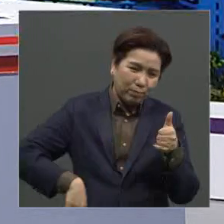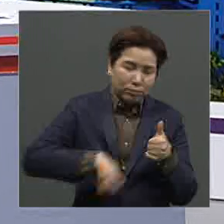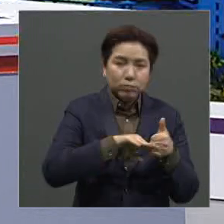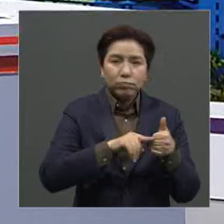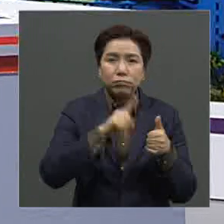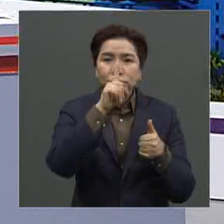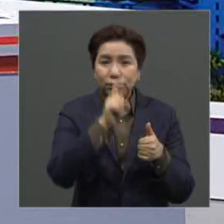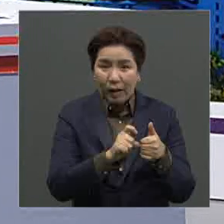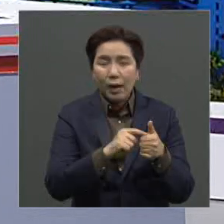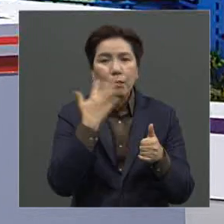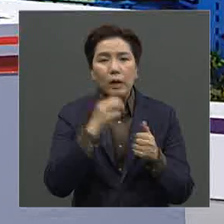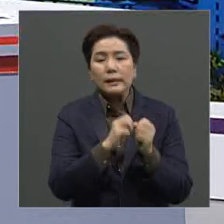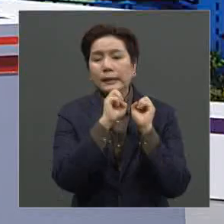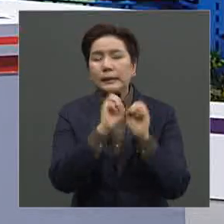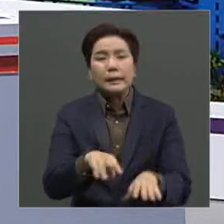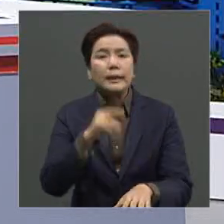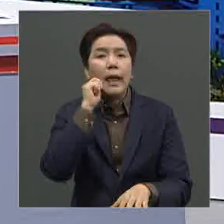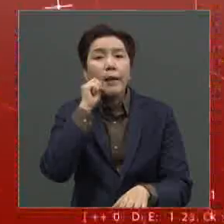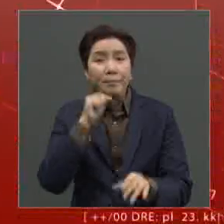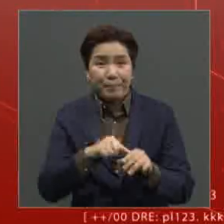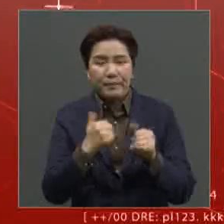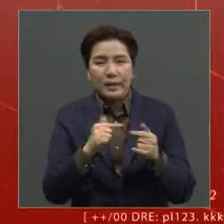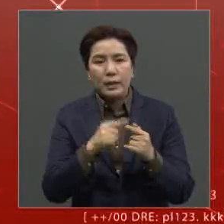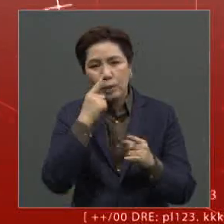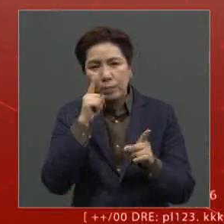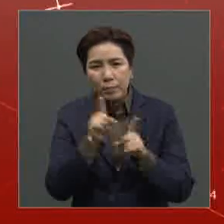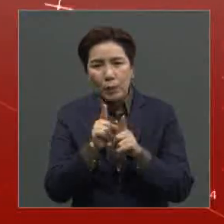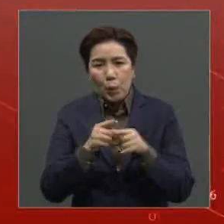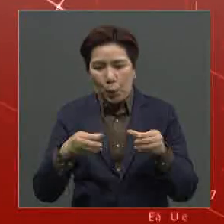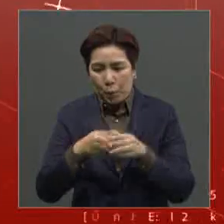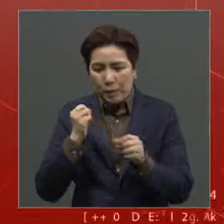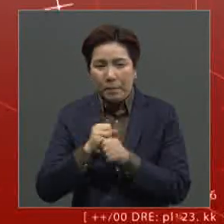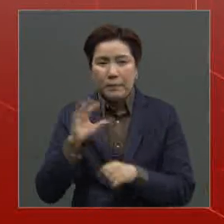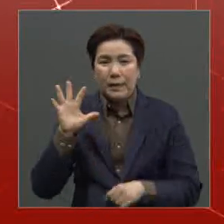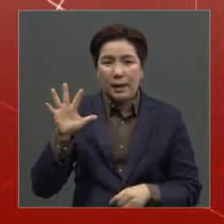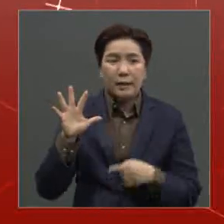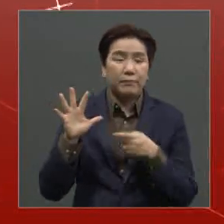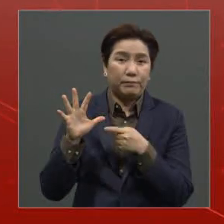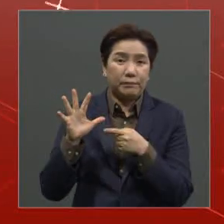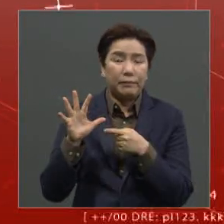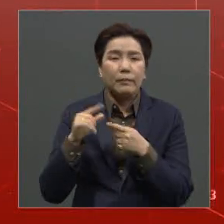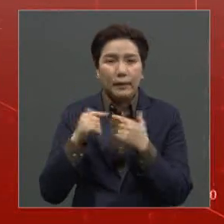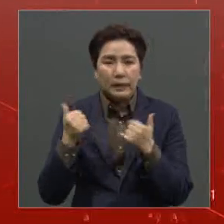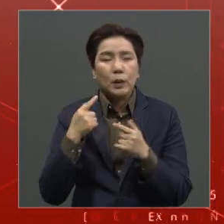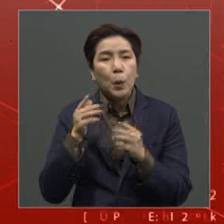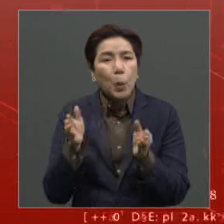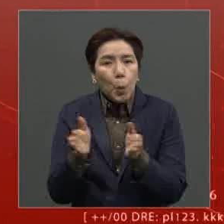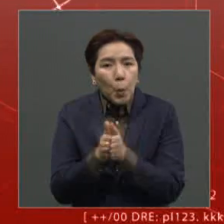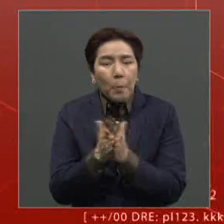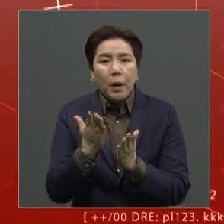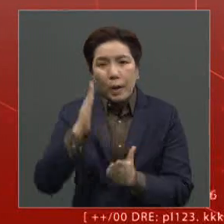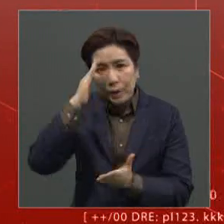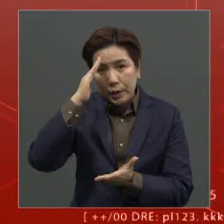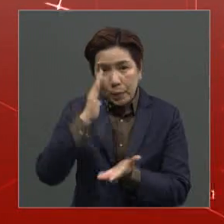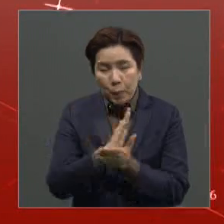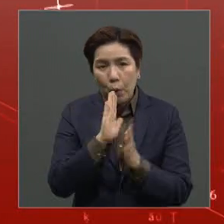ค่ะจนเสียชีวิตแล้วก็ทิ้งศพลงในสระน้ำซึ่งไม่เพียงแต่กลุ่มผู้เกิดเหตุที่ถูกดำเนินคดีนะฮะคดีนี้เนี่ยยังรวมไปถึงตำรวจ